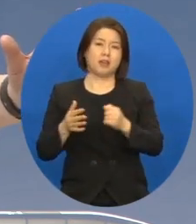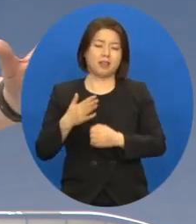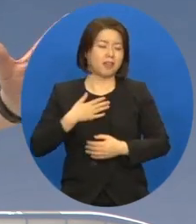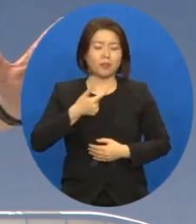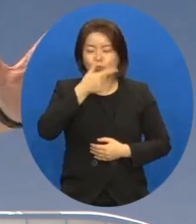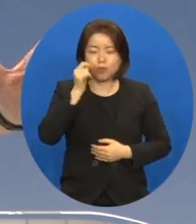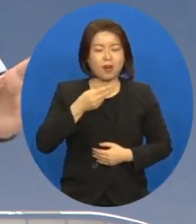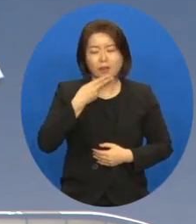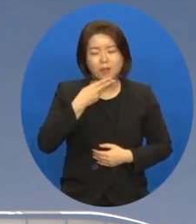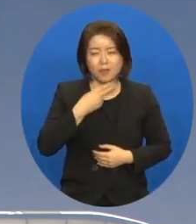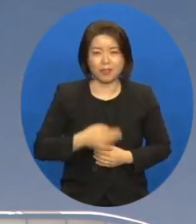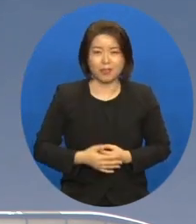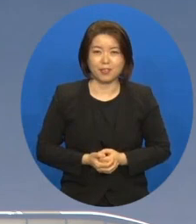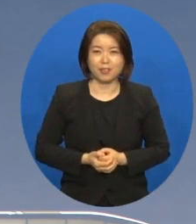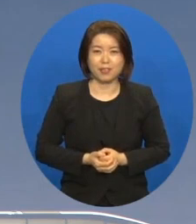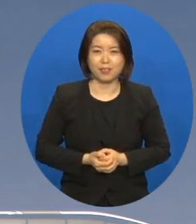없었어요.